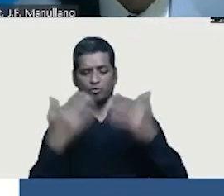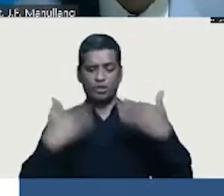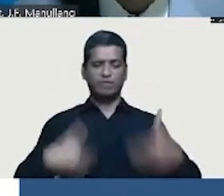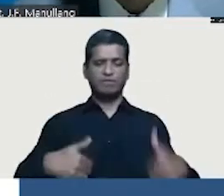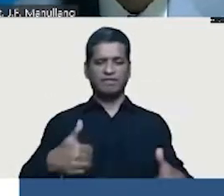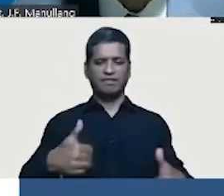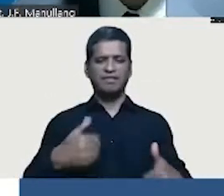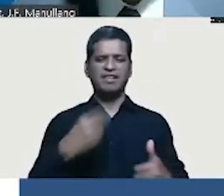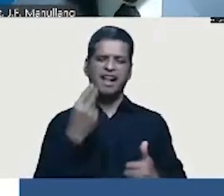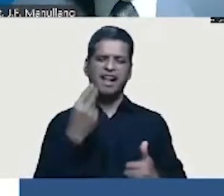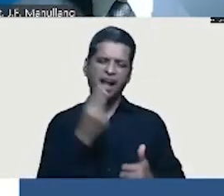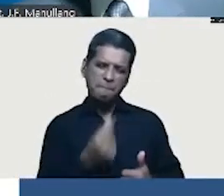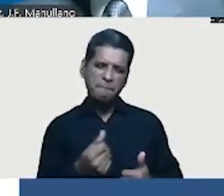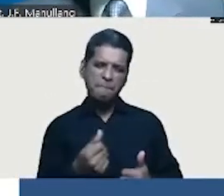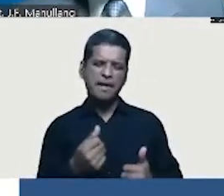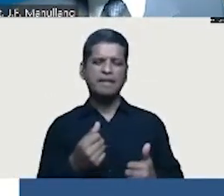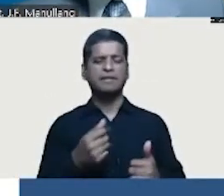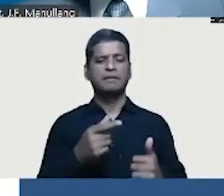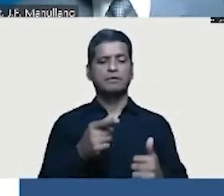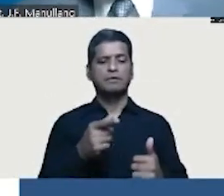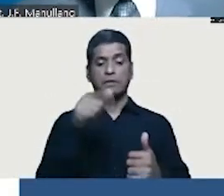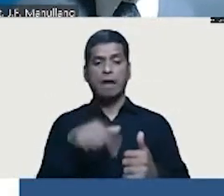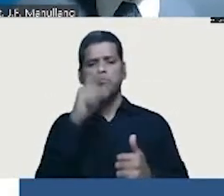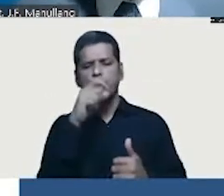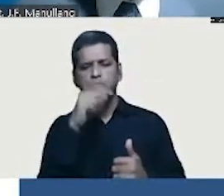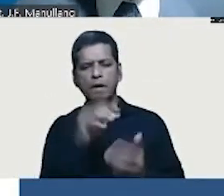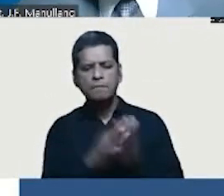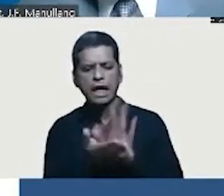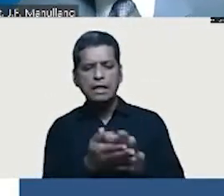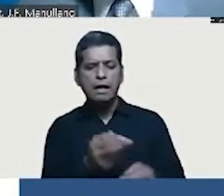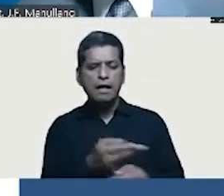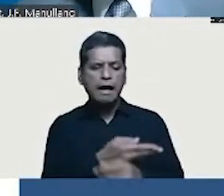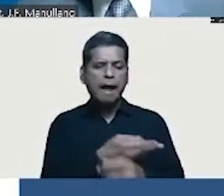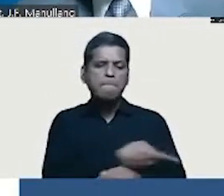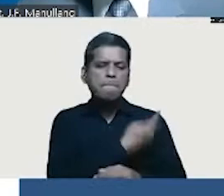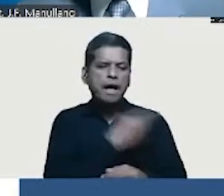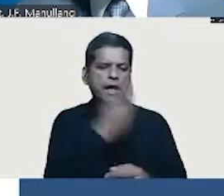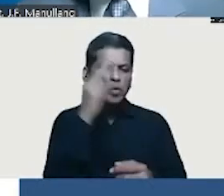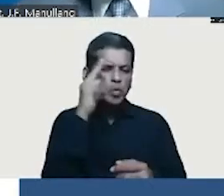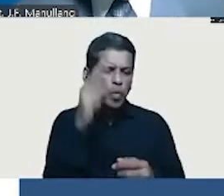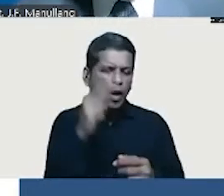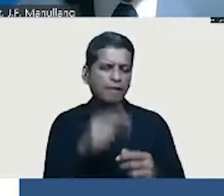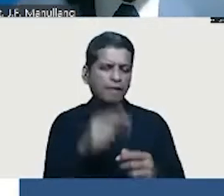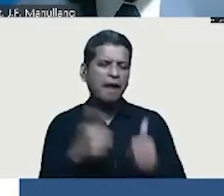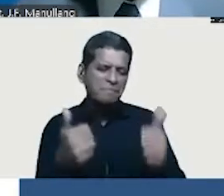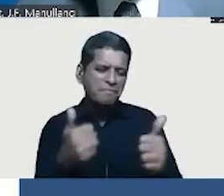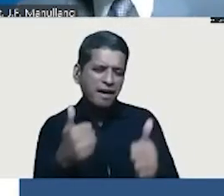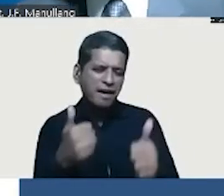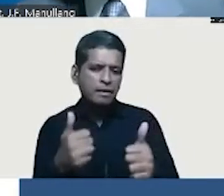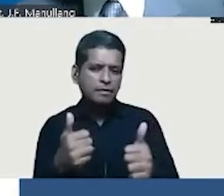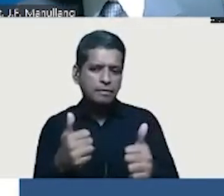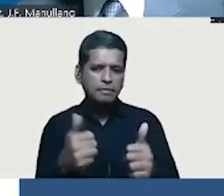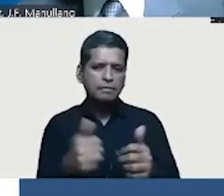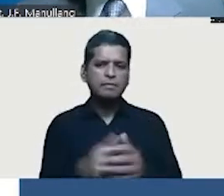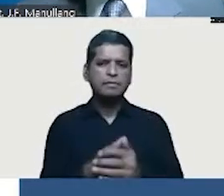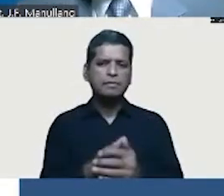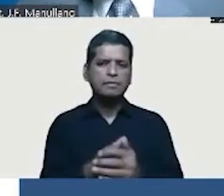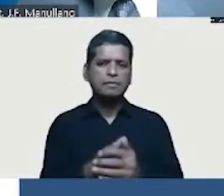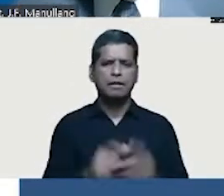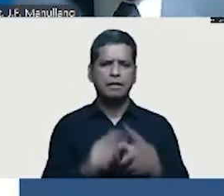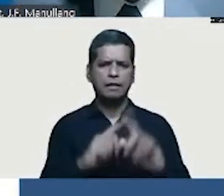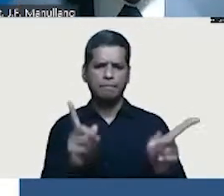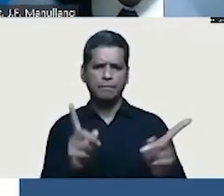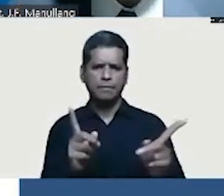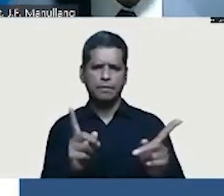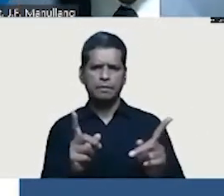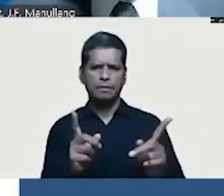Kristus tetapi sesungguhnya merekalah Serigala yang kuat sering kalian Bos ini kontroversial lawan Kristus atau antikristus jadi